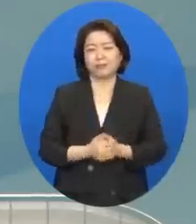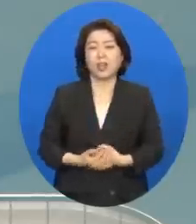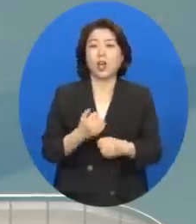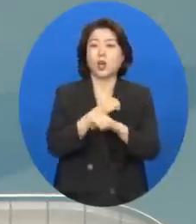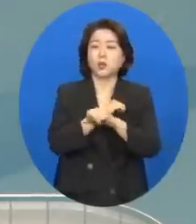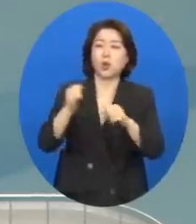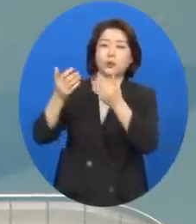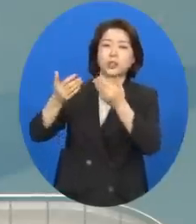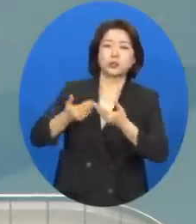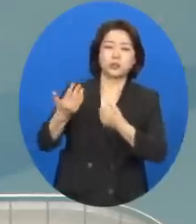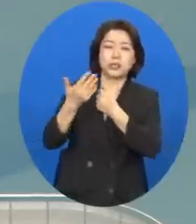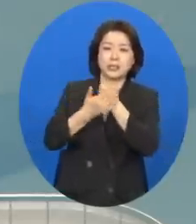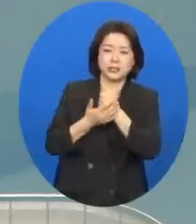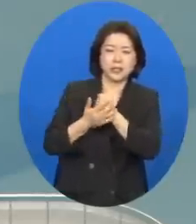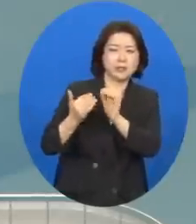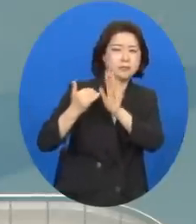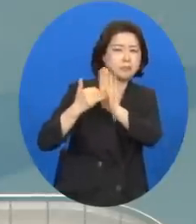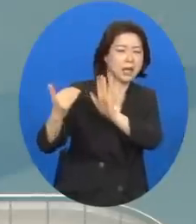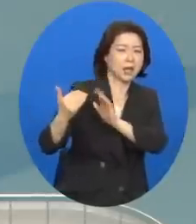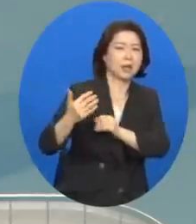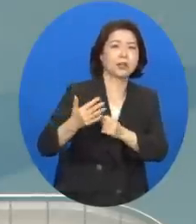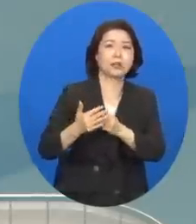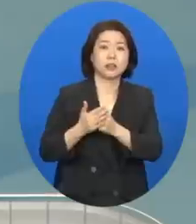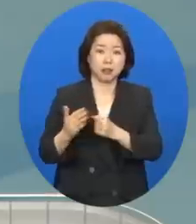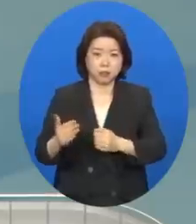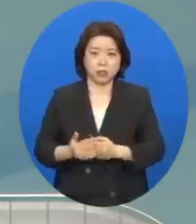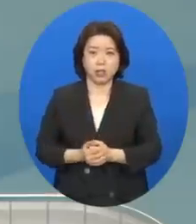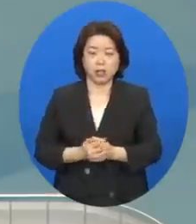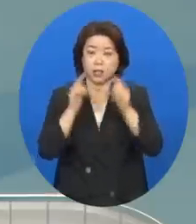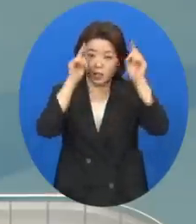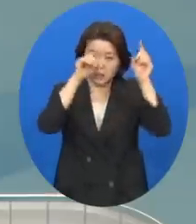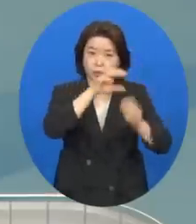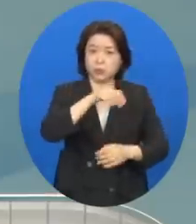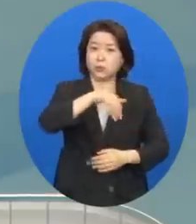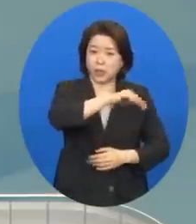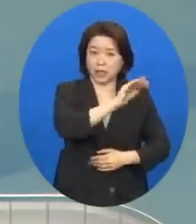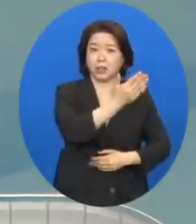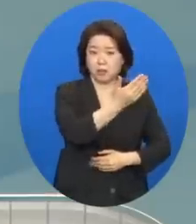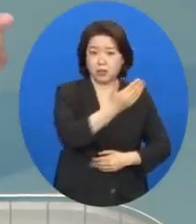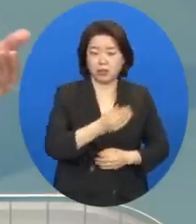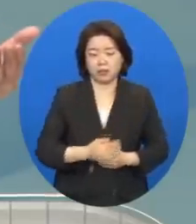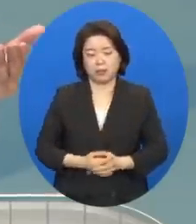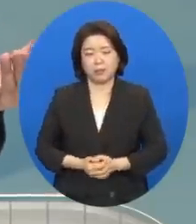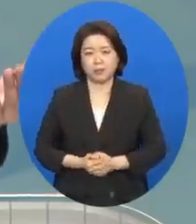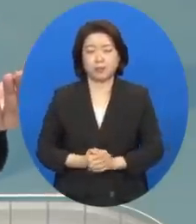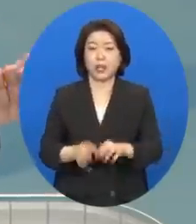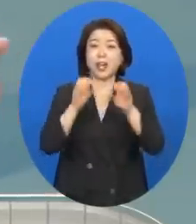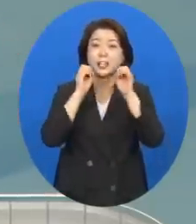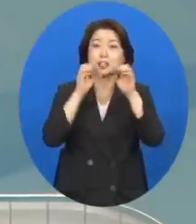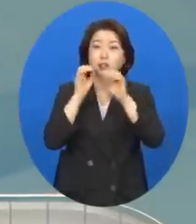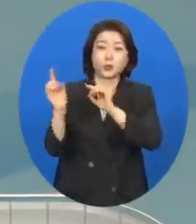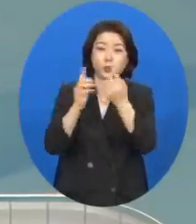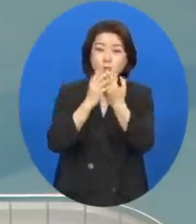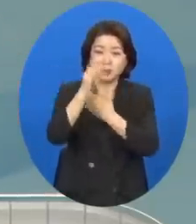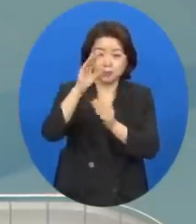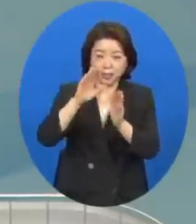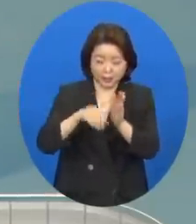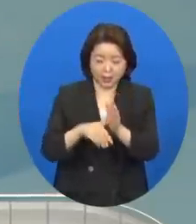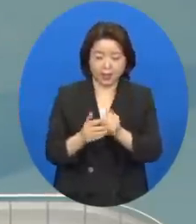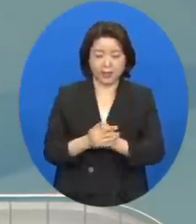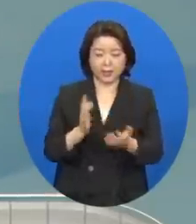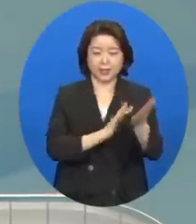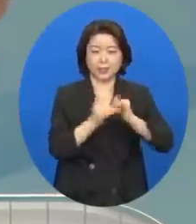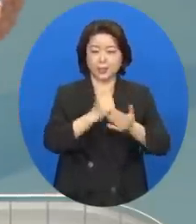용서해 주시는 은혜를 거절했기 때문에 지옥에 가게 되는 거예요. 전도 집회 때 예수님의